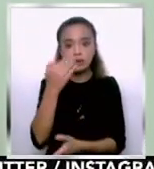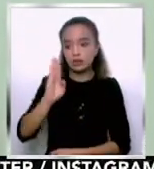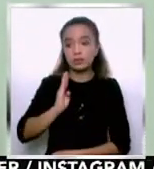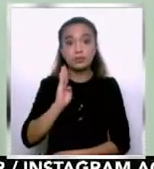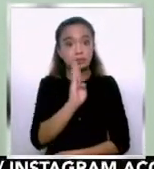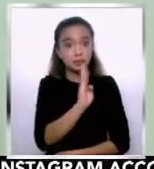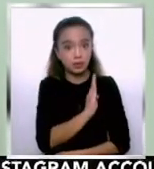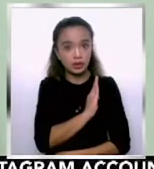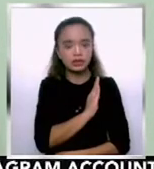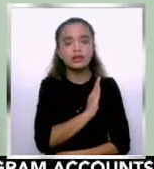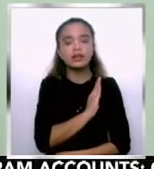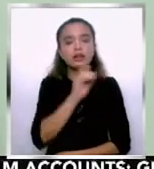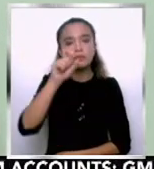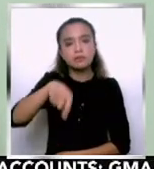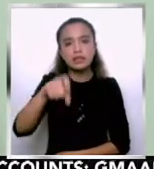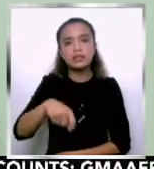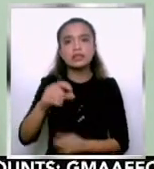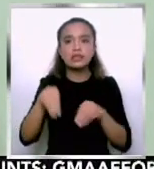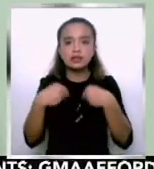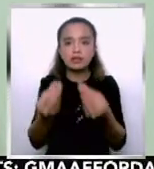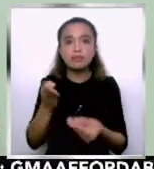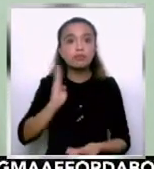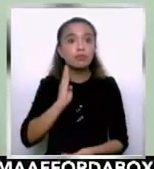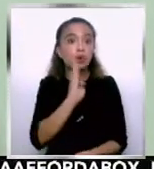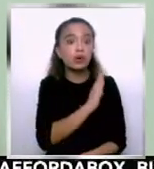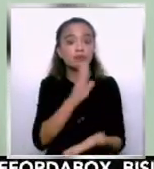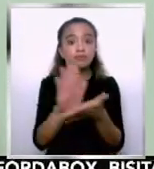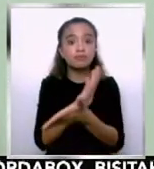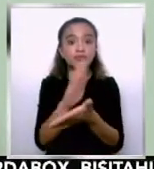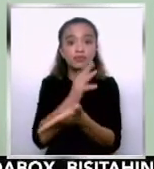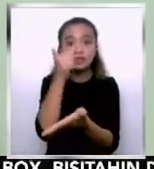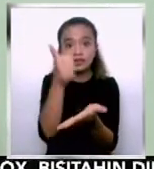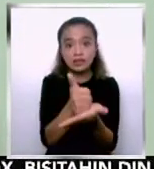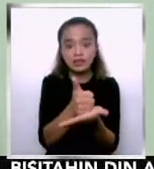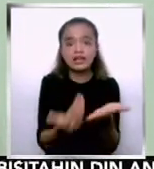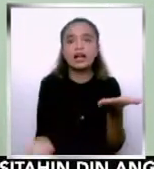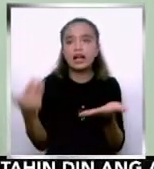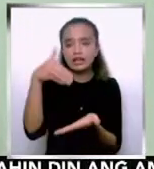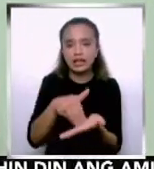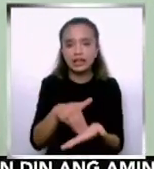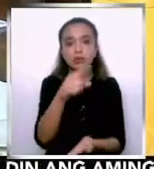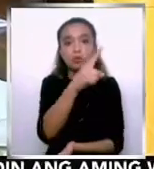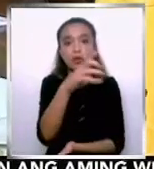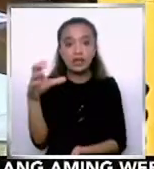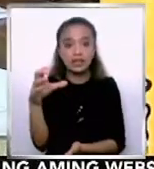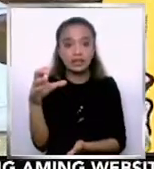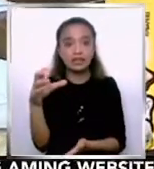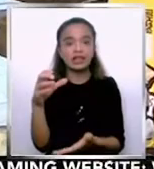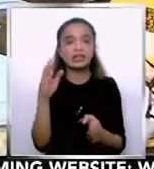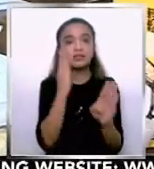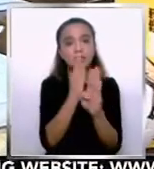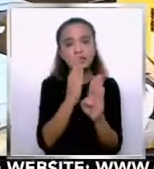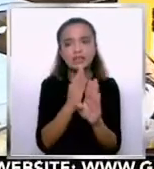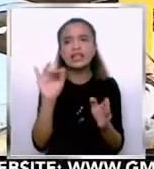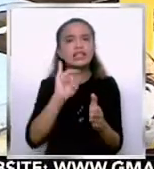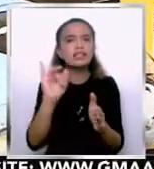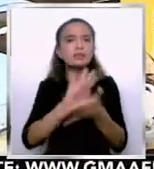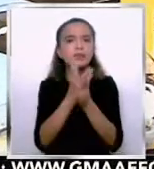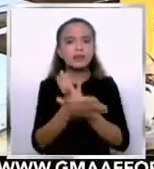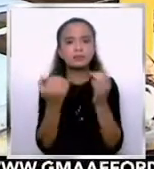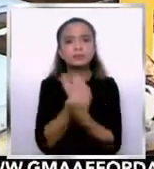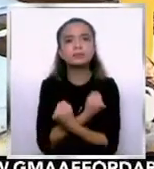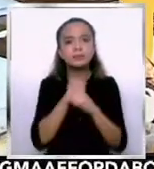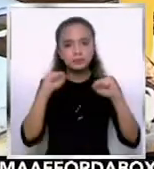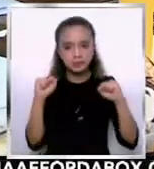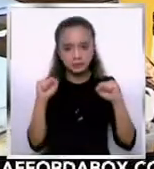board resolution na nag-i-expand tayo ng another 100 units as rescue. Joseph Morong, nakatutok